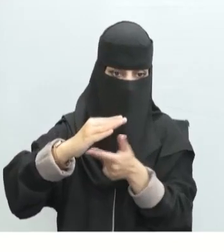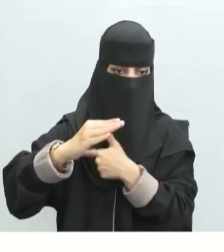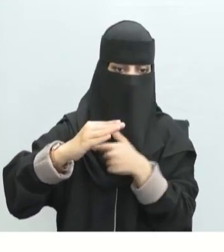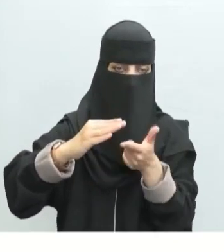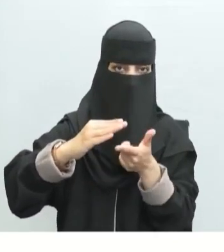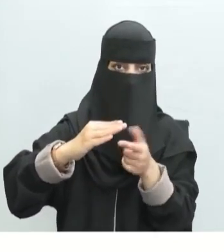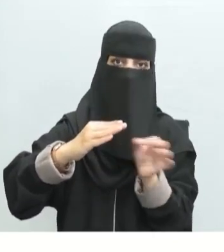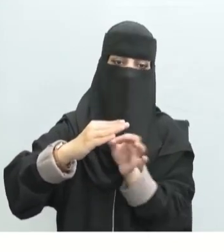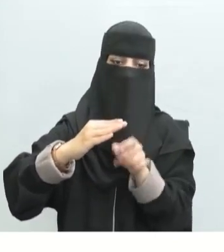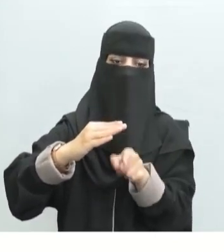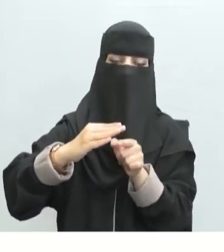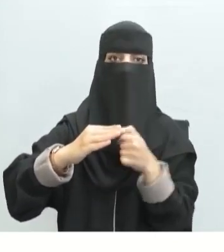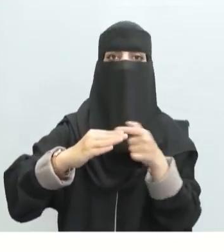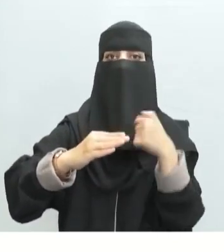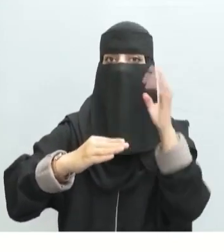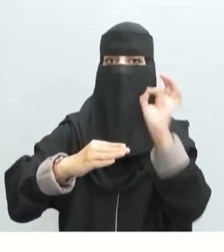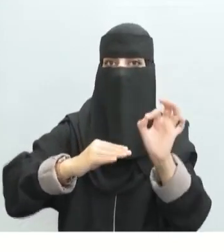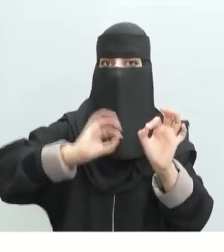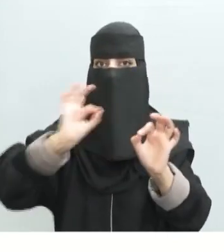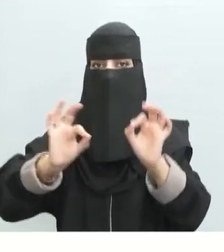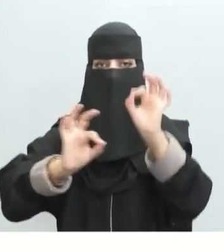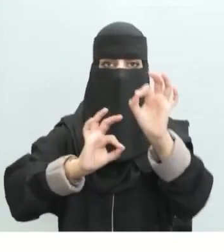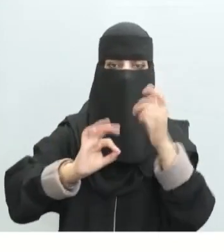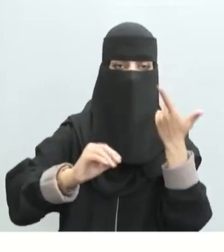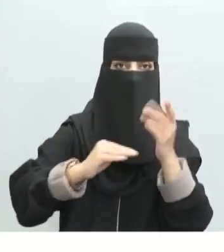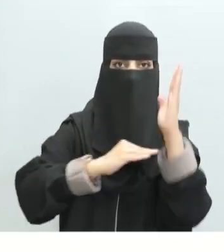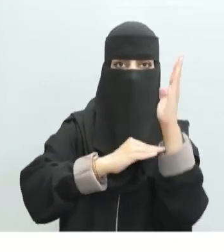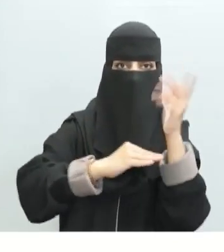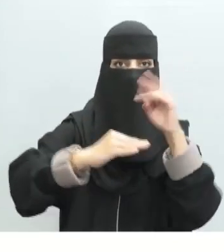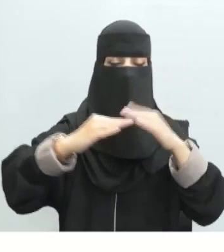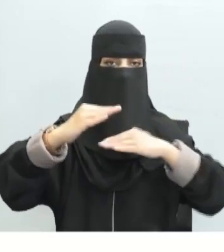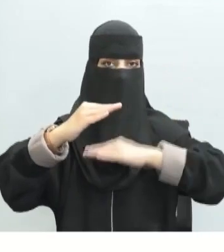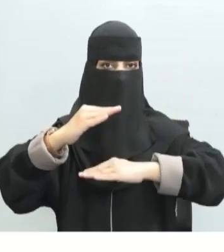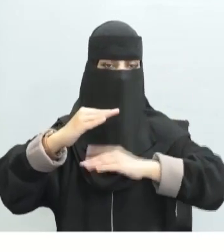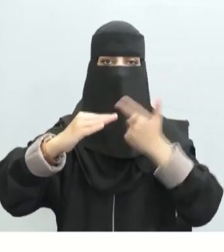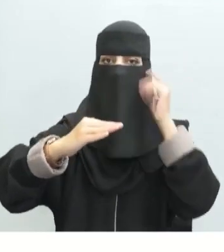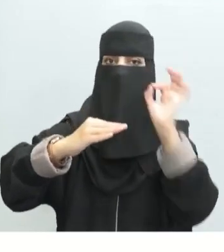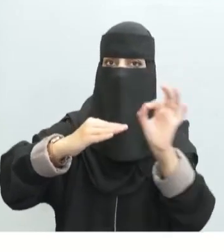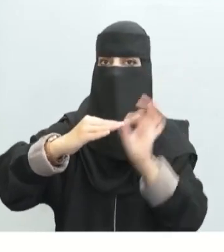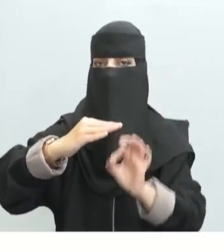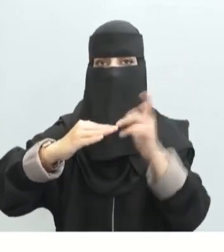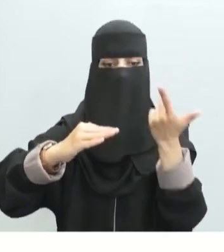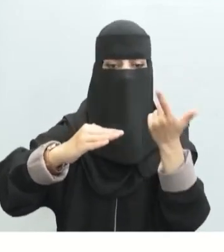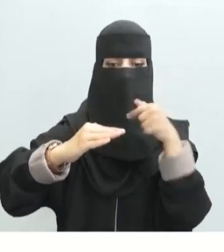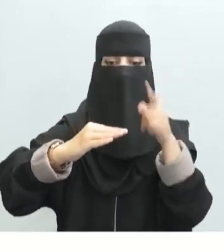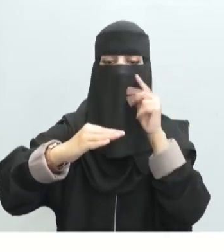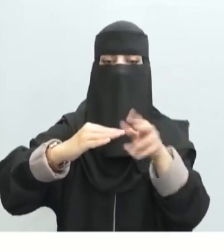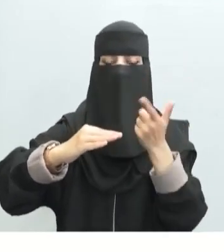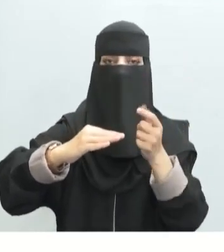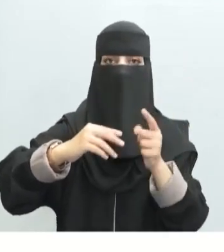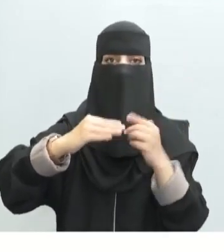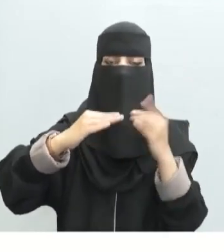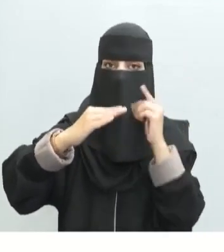بهذه الصوره كيف افرق بين الضلع المقابل والضلع المجاور شوف معي من خلال الرسم هذه الزاويه يتا هذا اللي